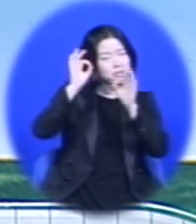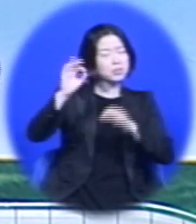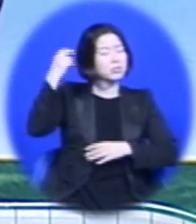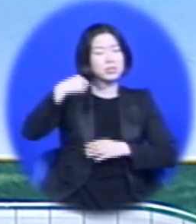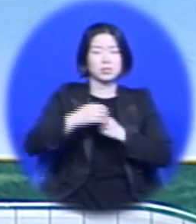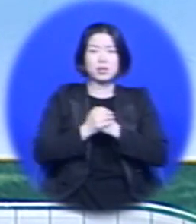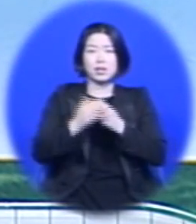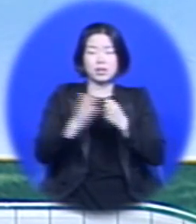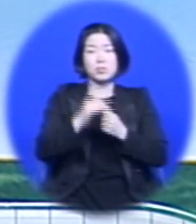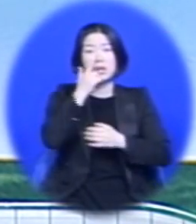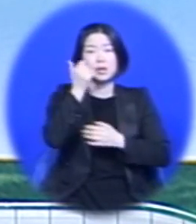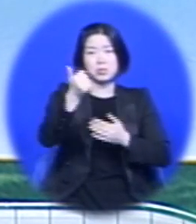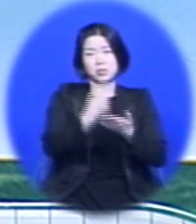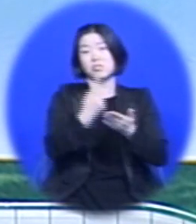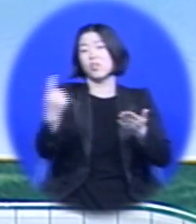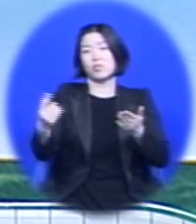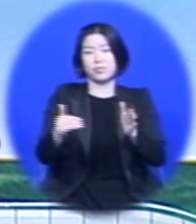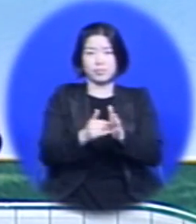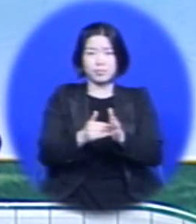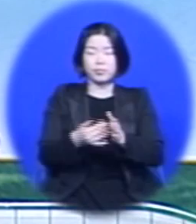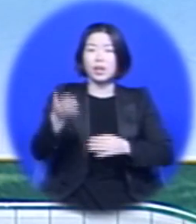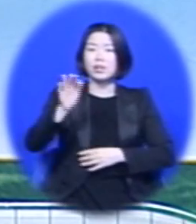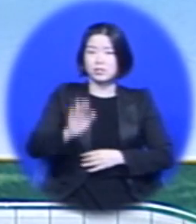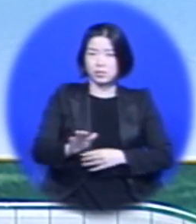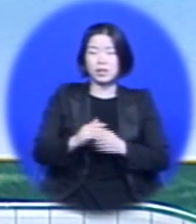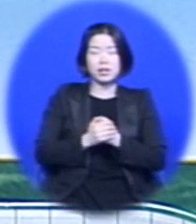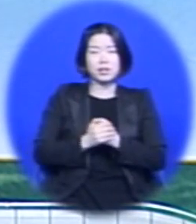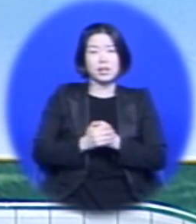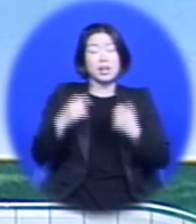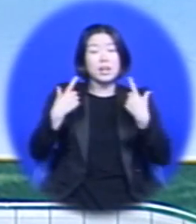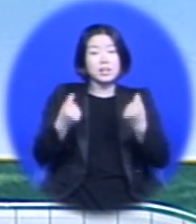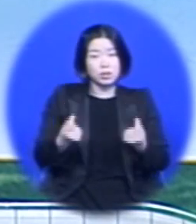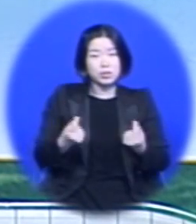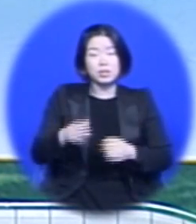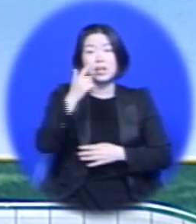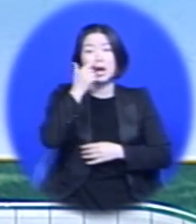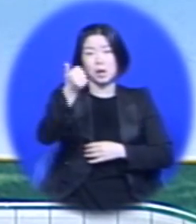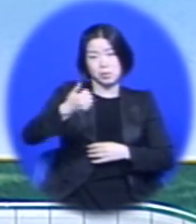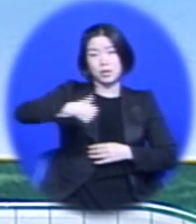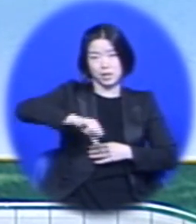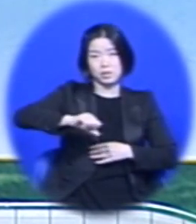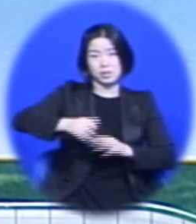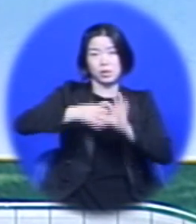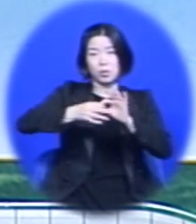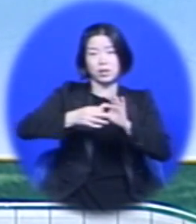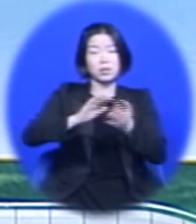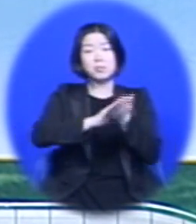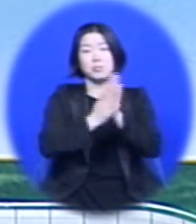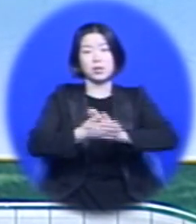그래서 아버지를 떠난 겁니다. 그러나 여전히 아버지와 아들 관계는 변함이